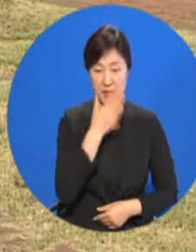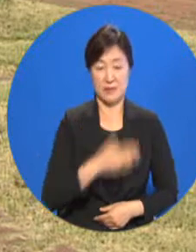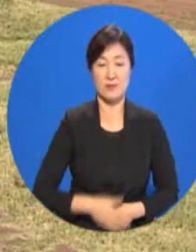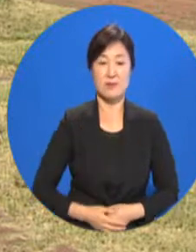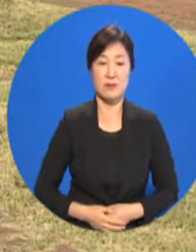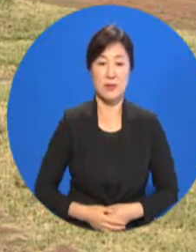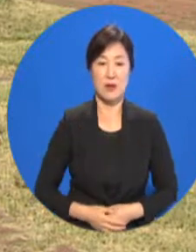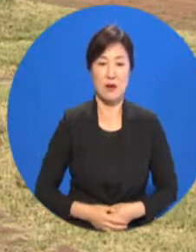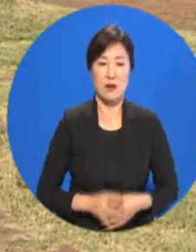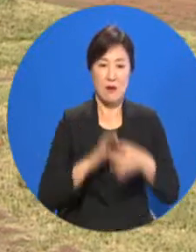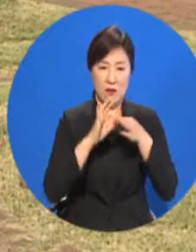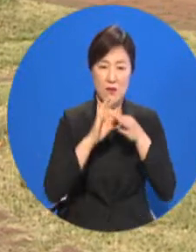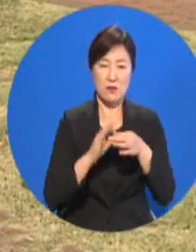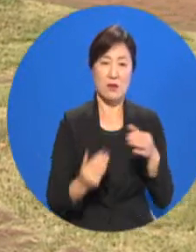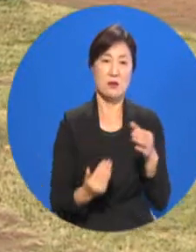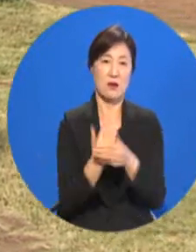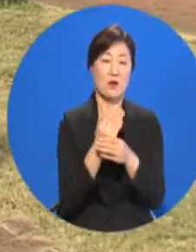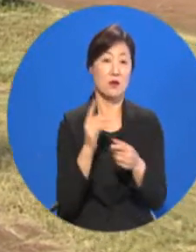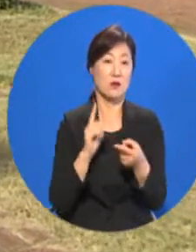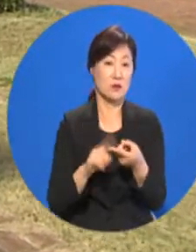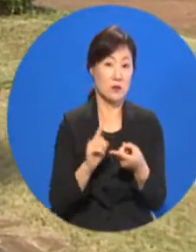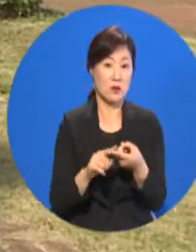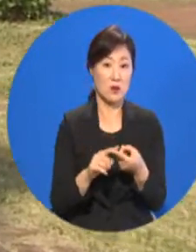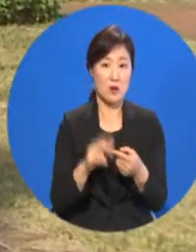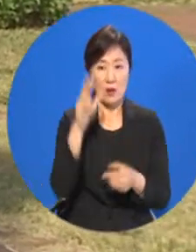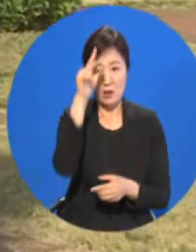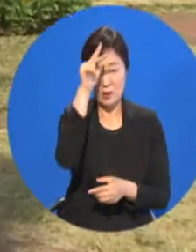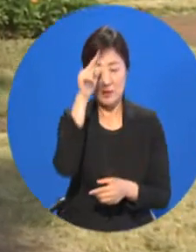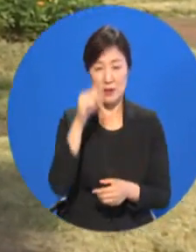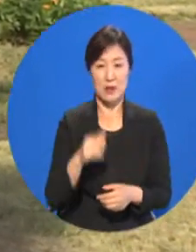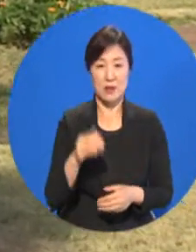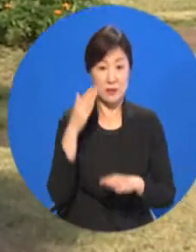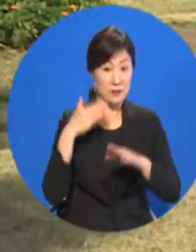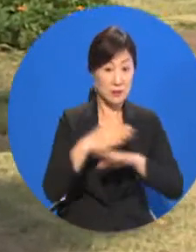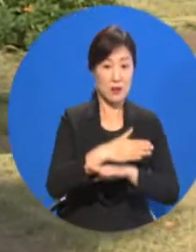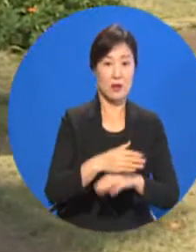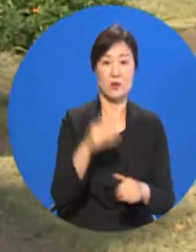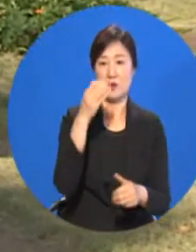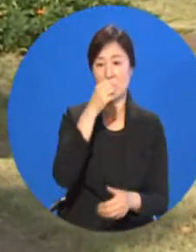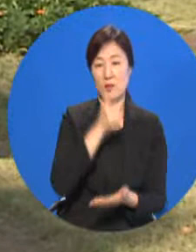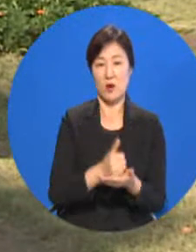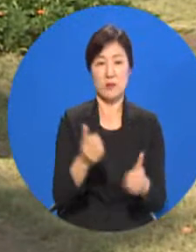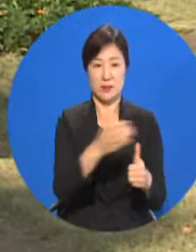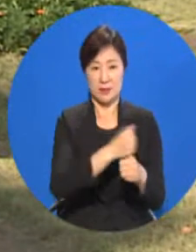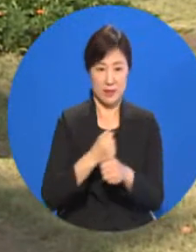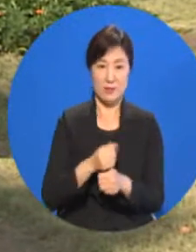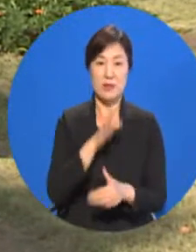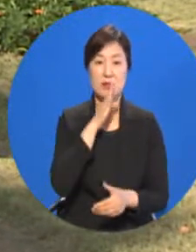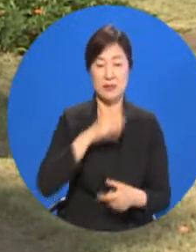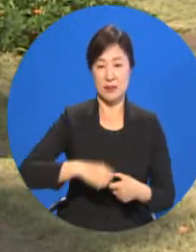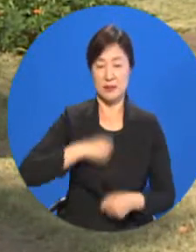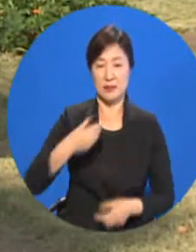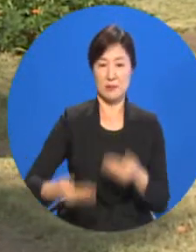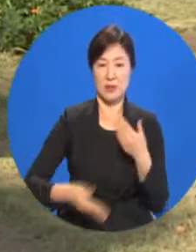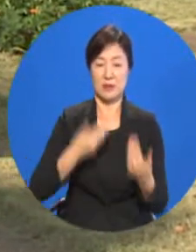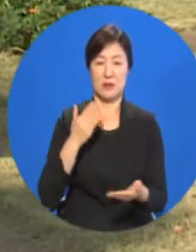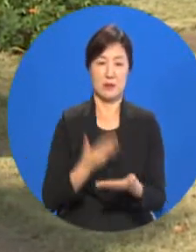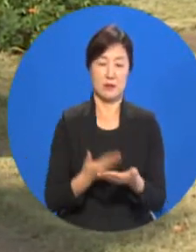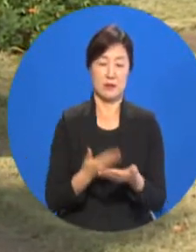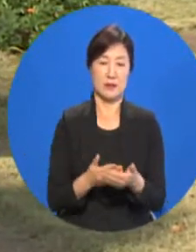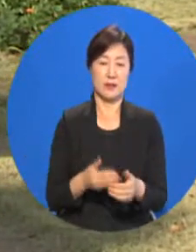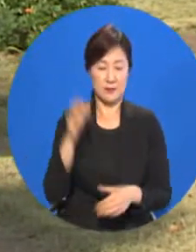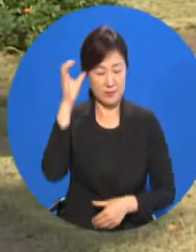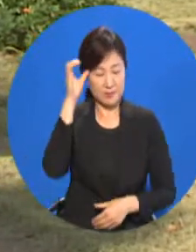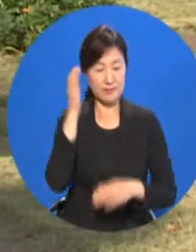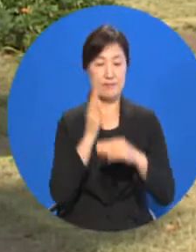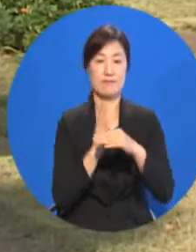연쇄살인 사건의 경우처럼 수사기관들이 뒤늦게라도 범인들을 잡아내 정의를 세우고 진실을 밝혀주기를 기대하고 있습니다. MBC